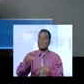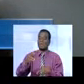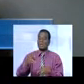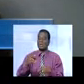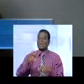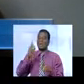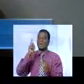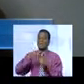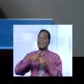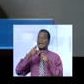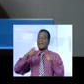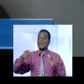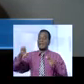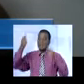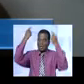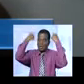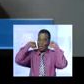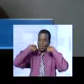Henriette